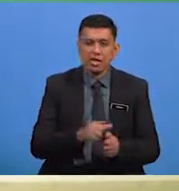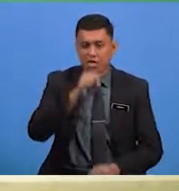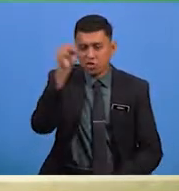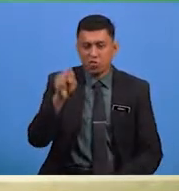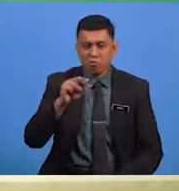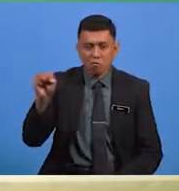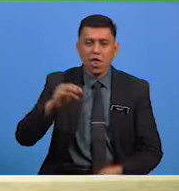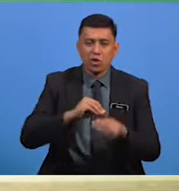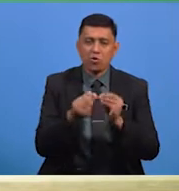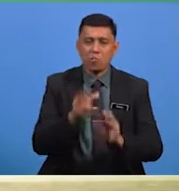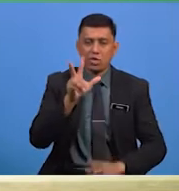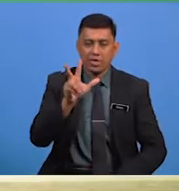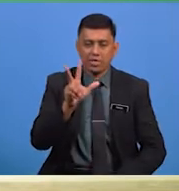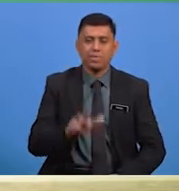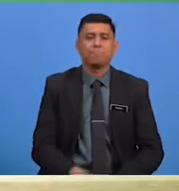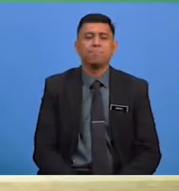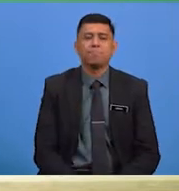soalan nombor tiga.